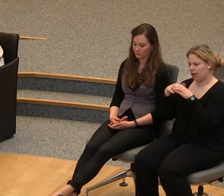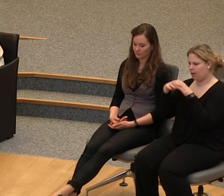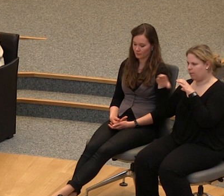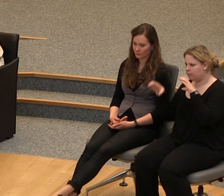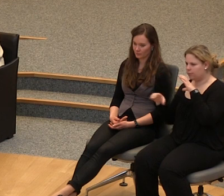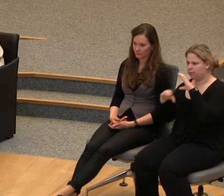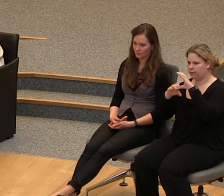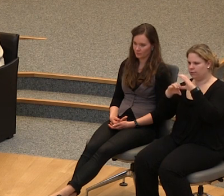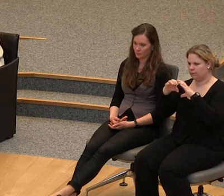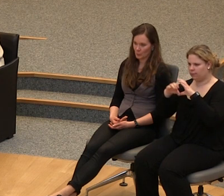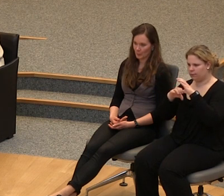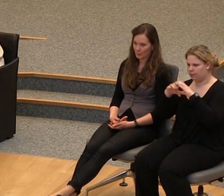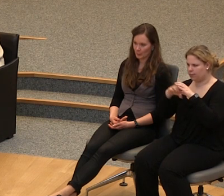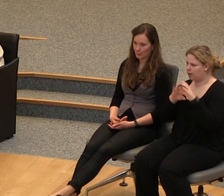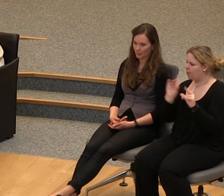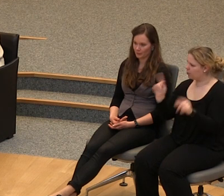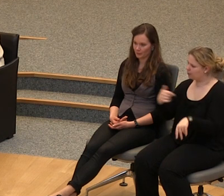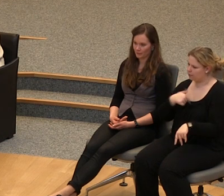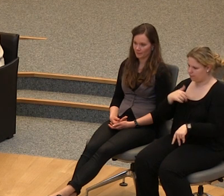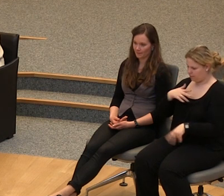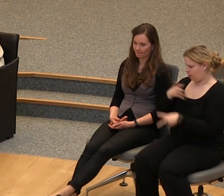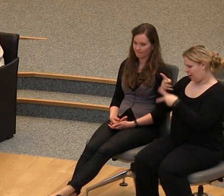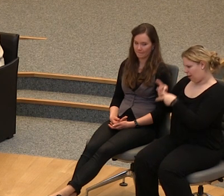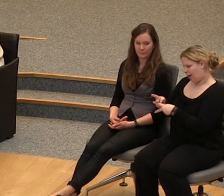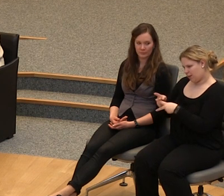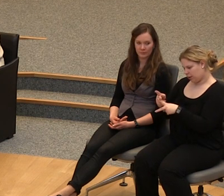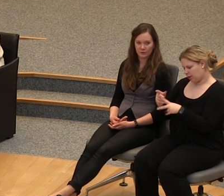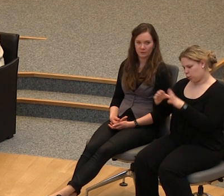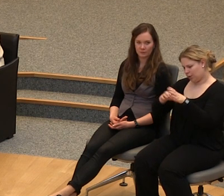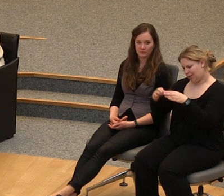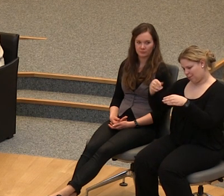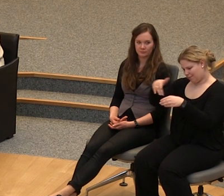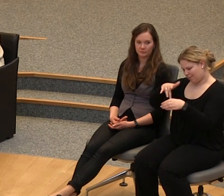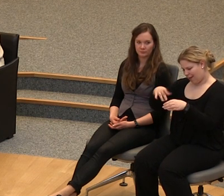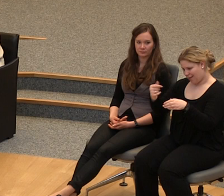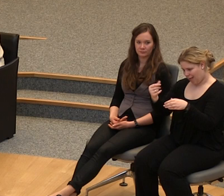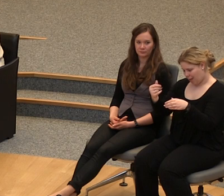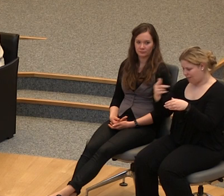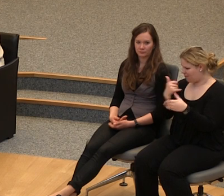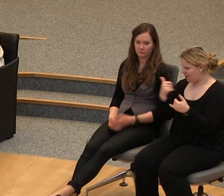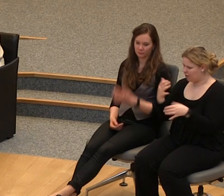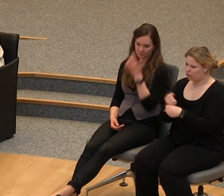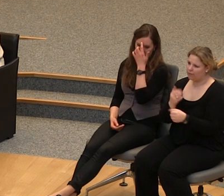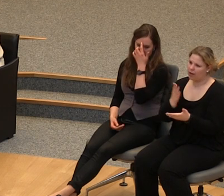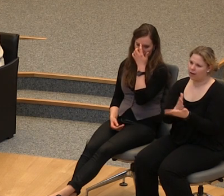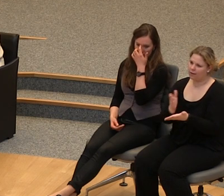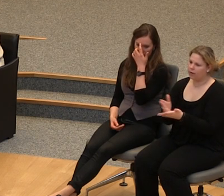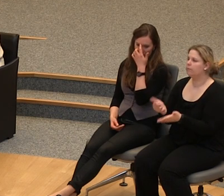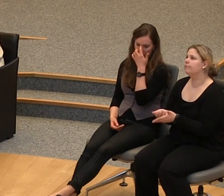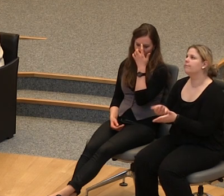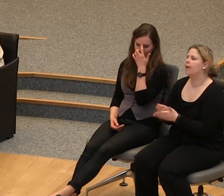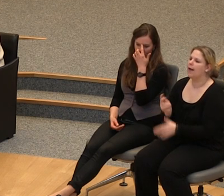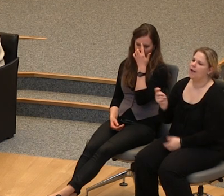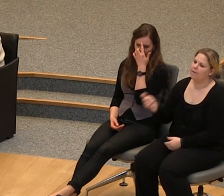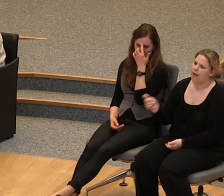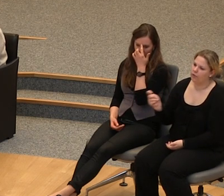wie kann ich das vorhandene Geld im System sinnvoll verteilen? Bleiben wir doch mal bei dem Beispiel der Werkstätten. Der